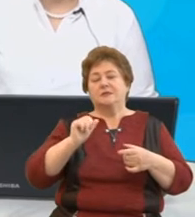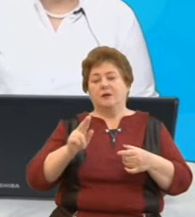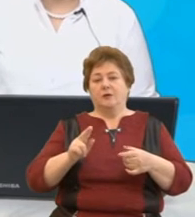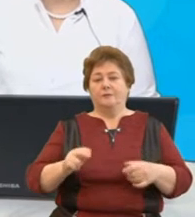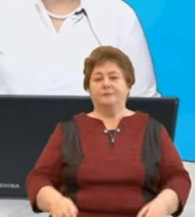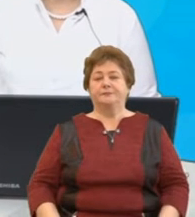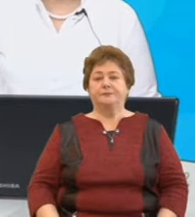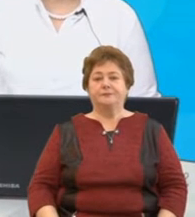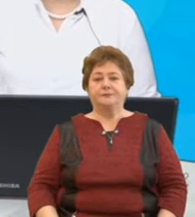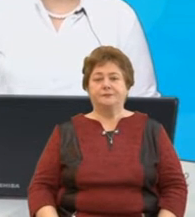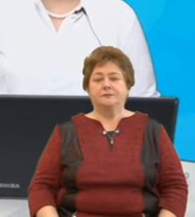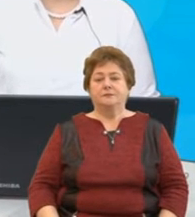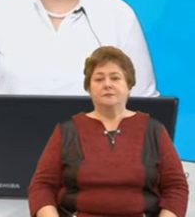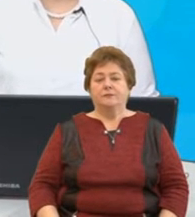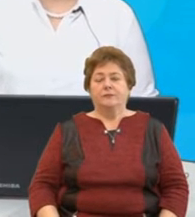знака